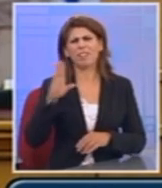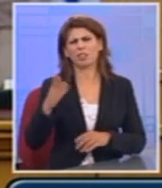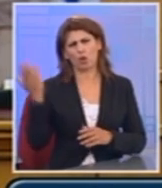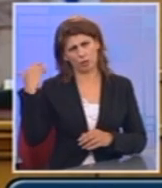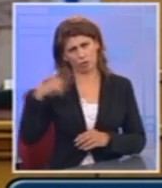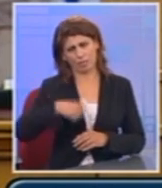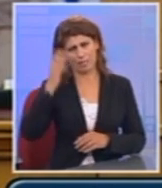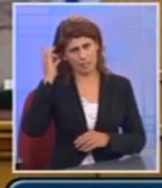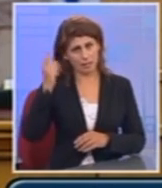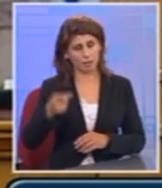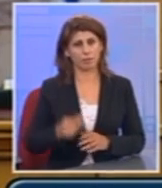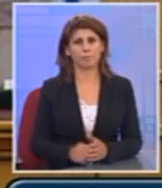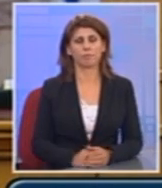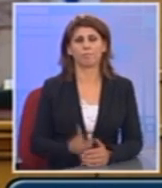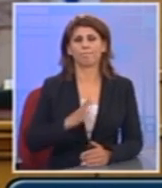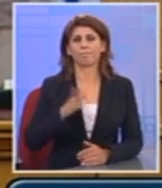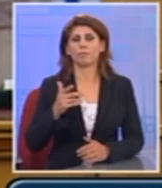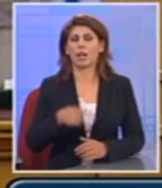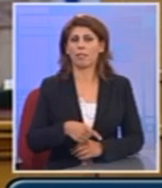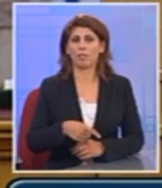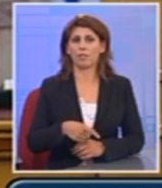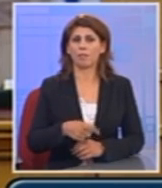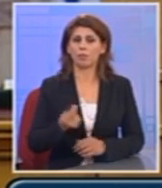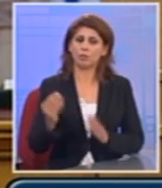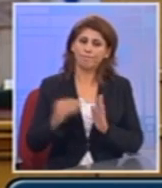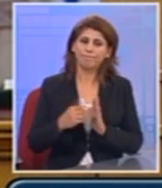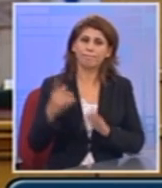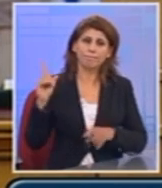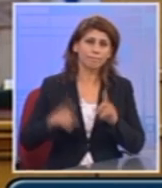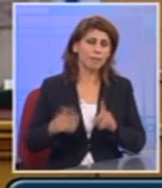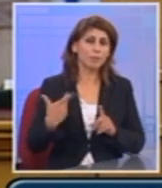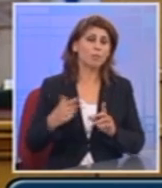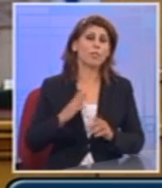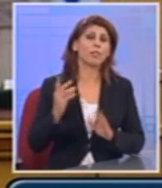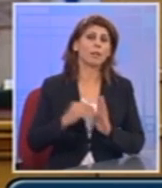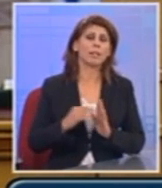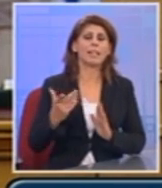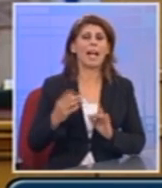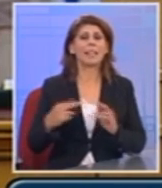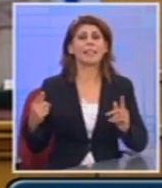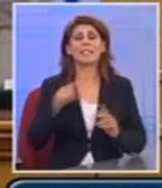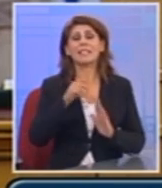δικτατορίας αθέμιτο το αθέμιτο στοιχείο και το αντισυγκέντρωση